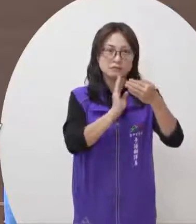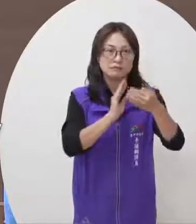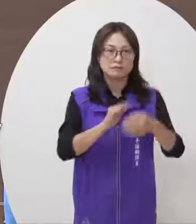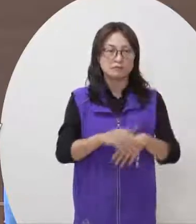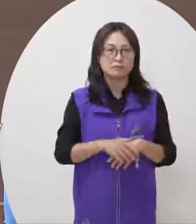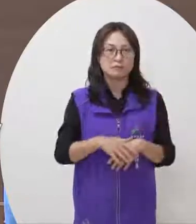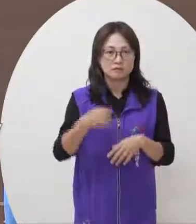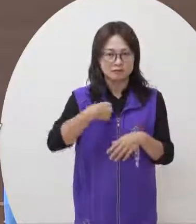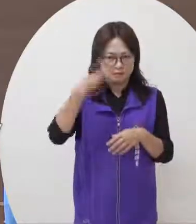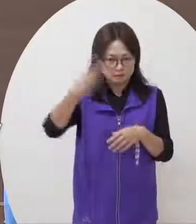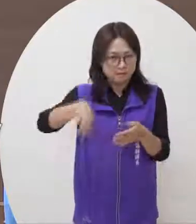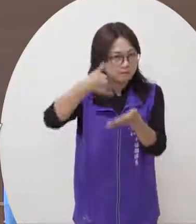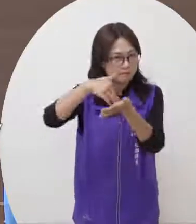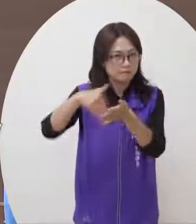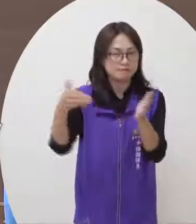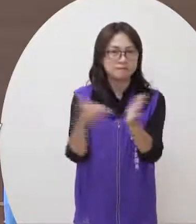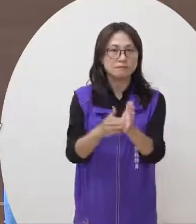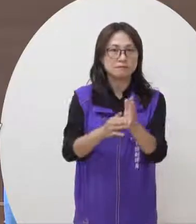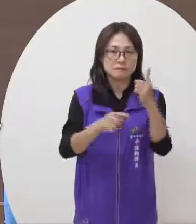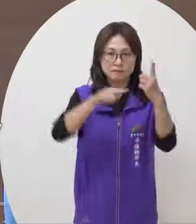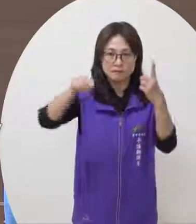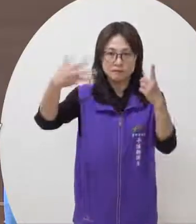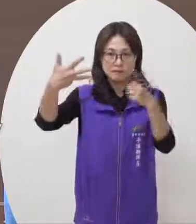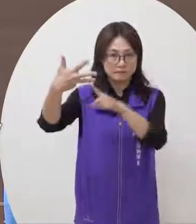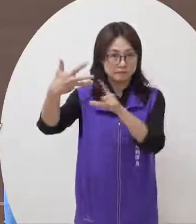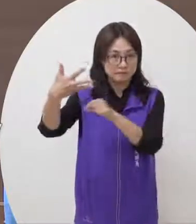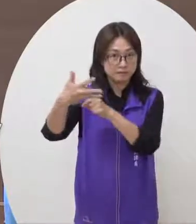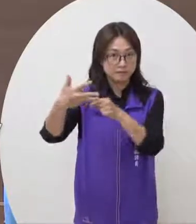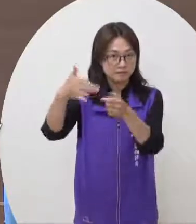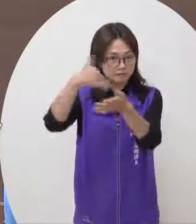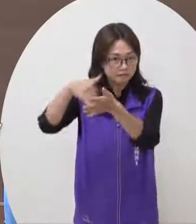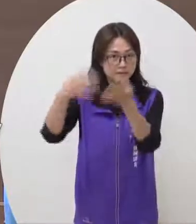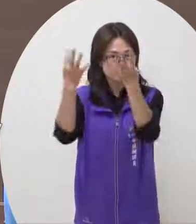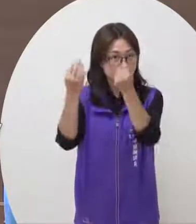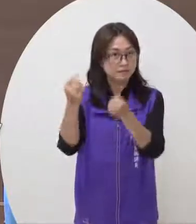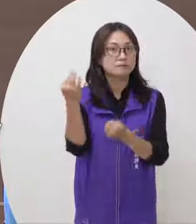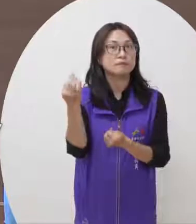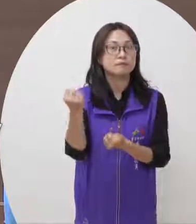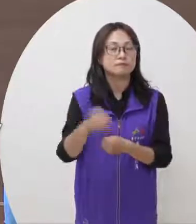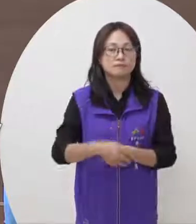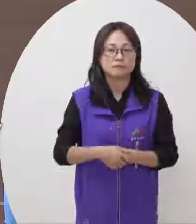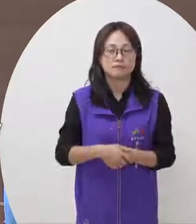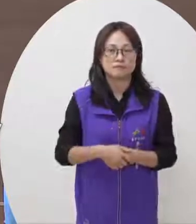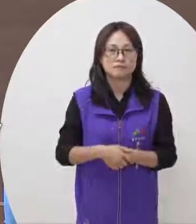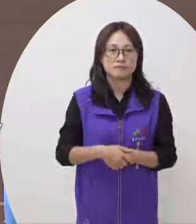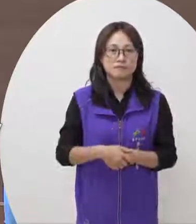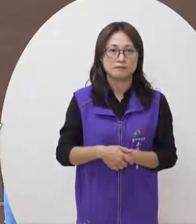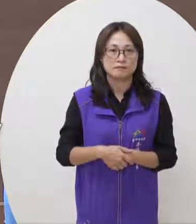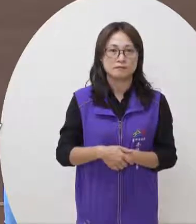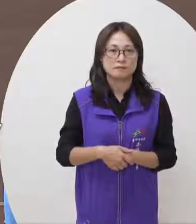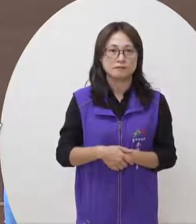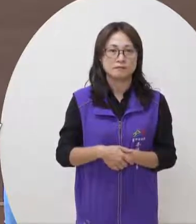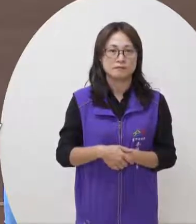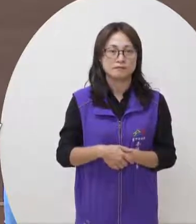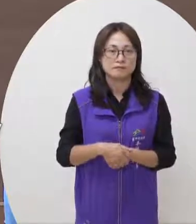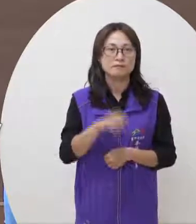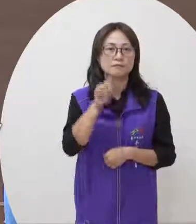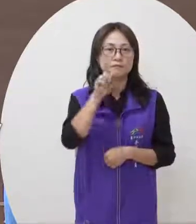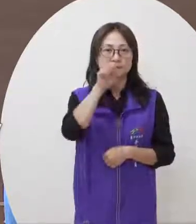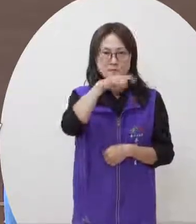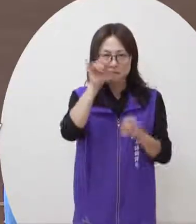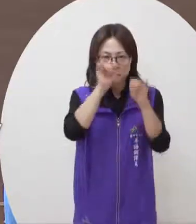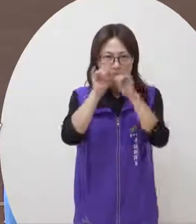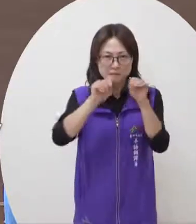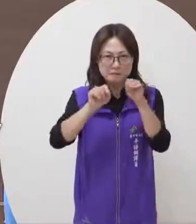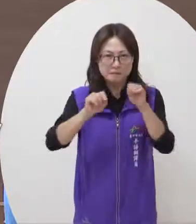8月份，8月份数字也出来哈，8月份我们的这个空屋改善的状况也